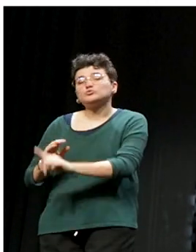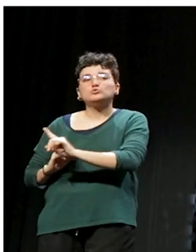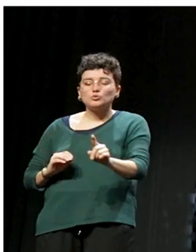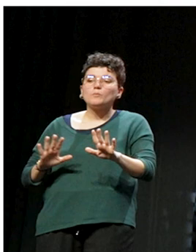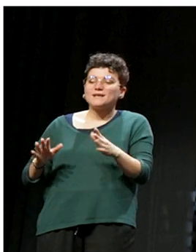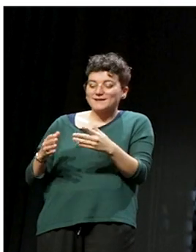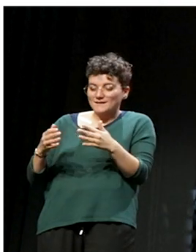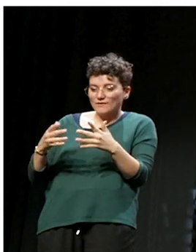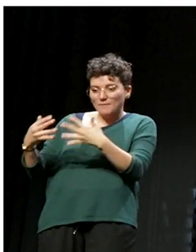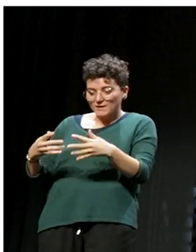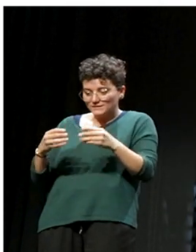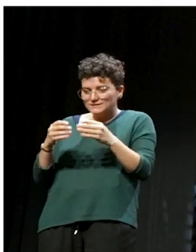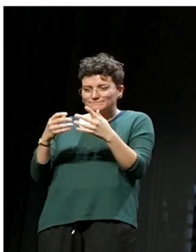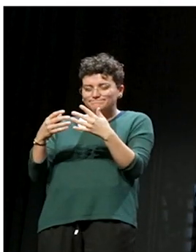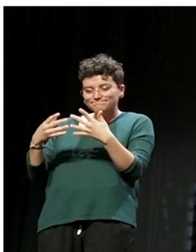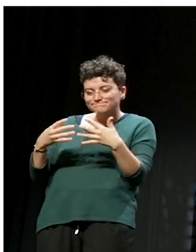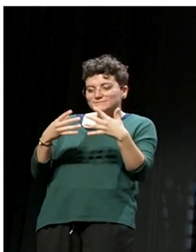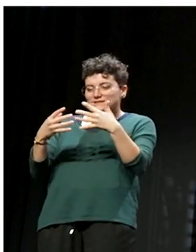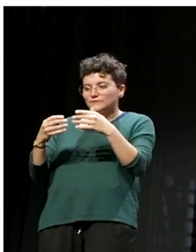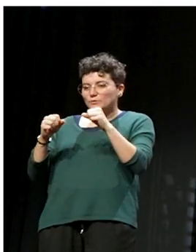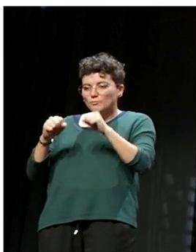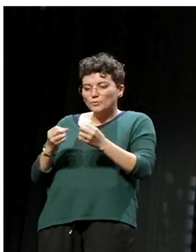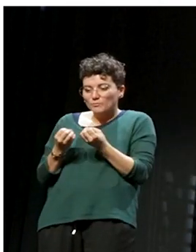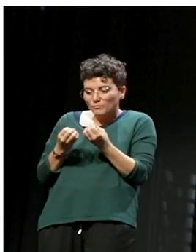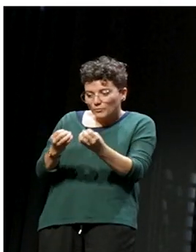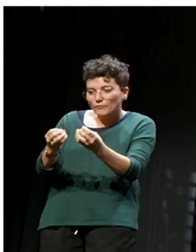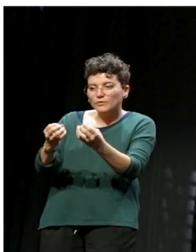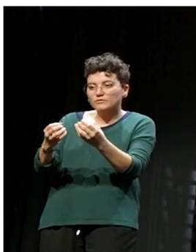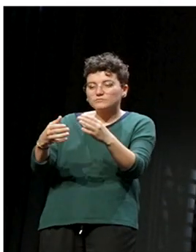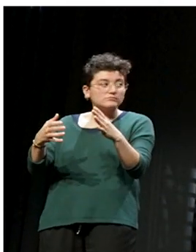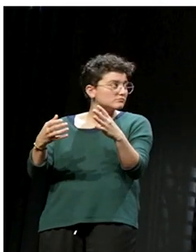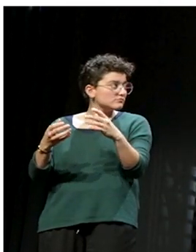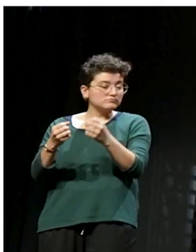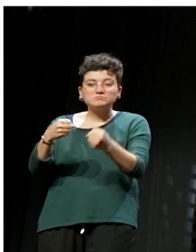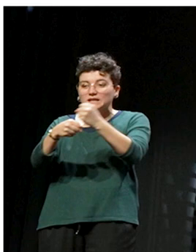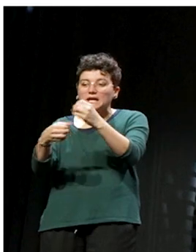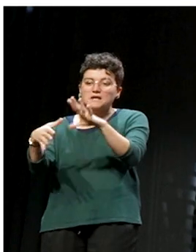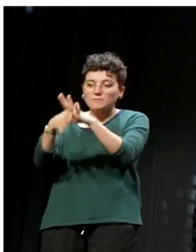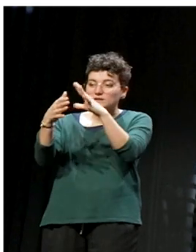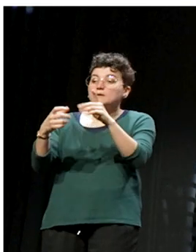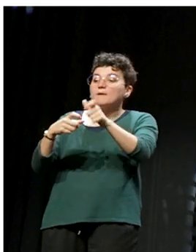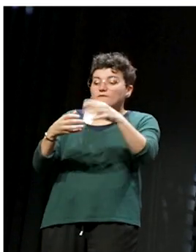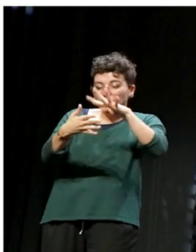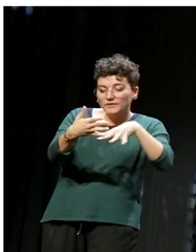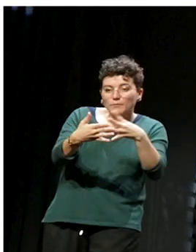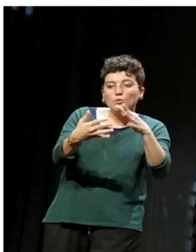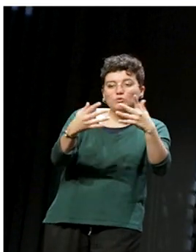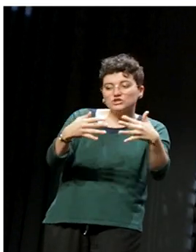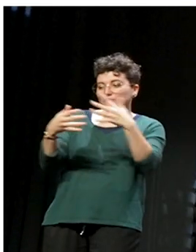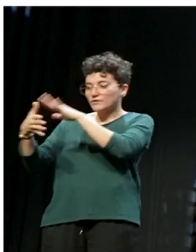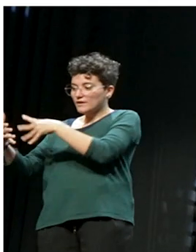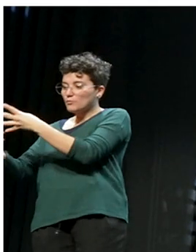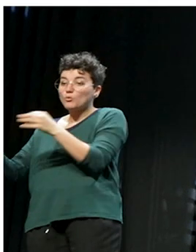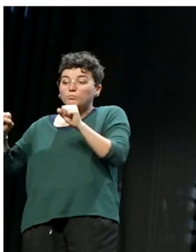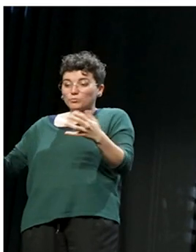sorte de simulation comme dans notre cerveau, de ces embeddings. Et à partir de là, on va pouvoir mélanger ces tableaux. Donc là, par exemple, tu peux aller à la